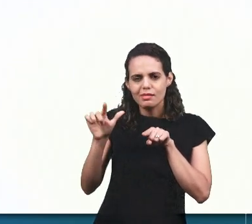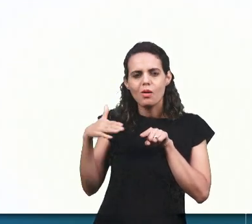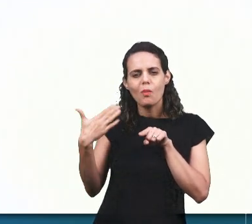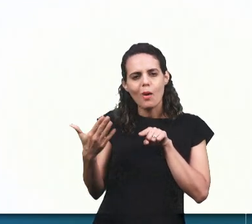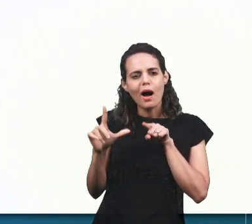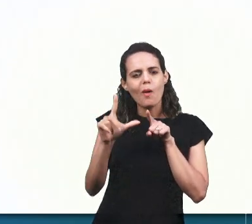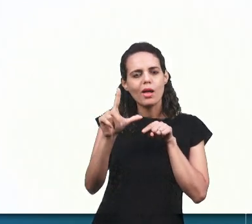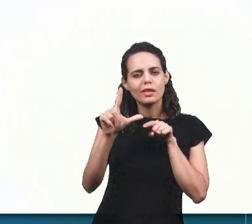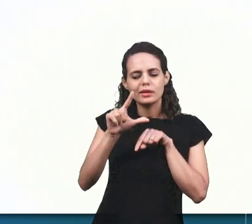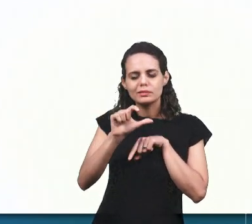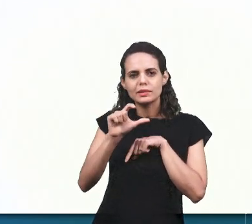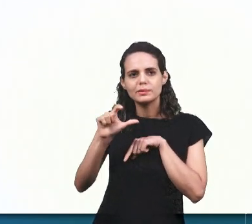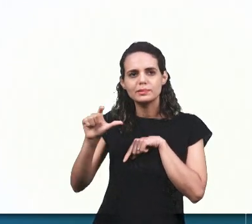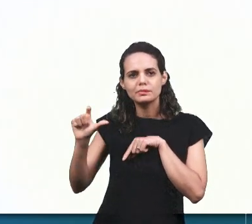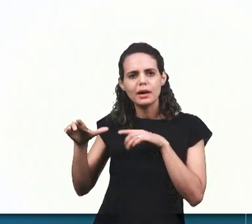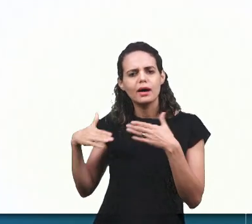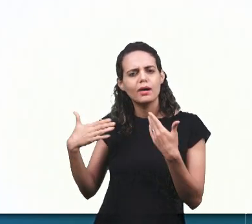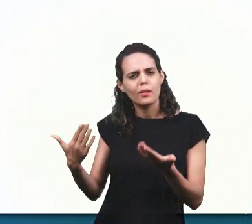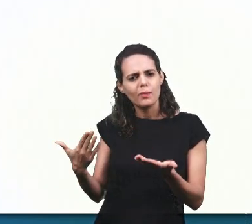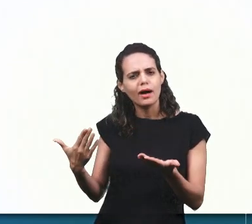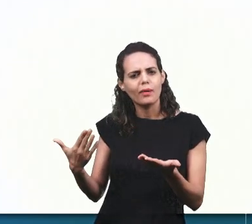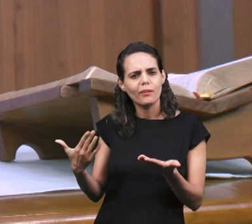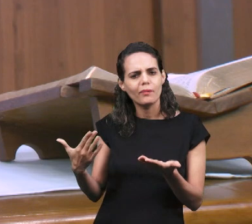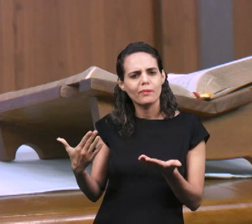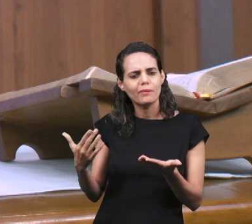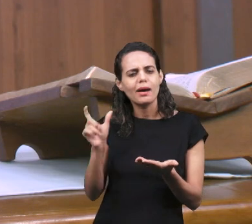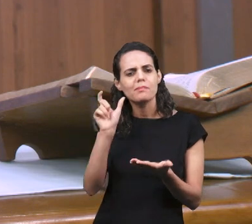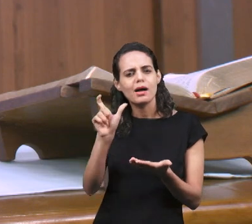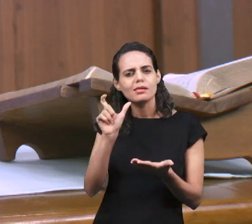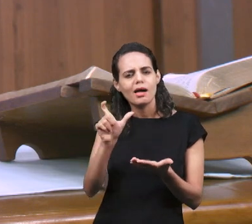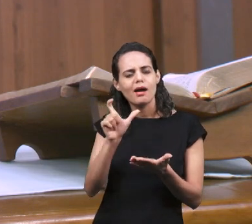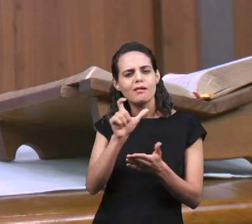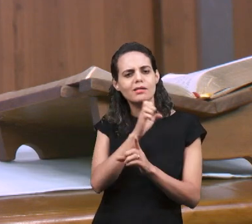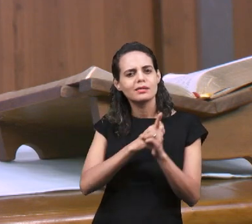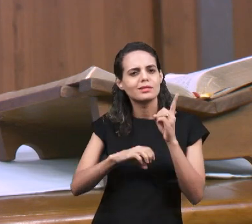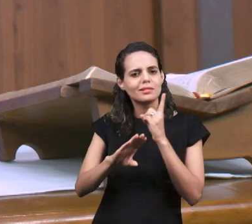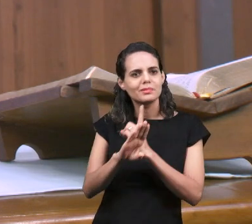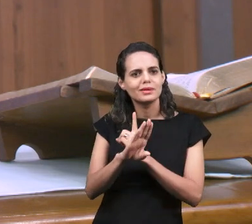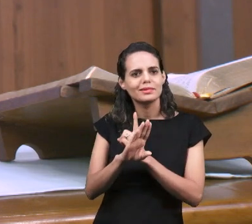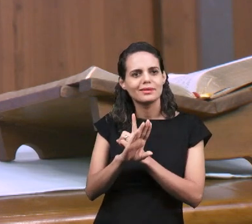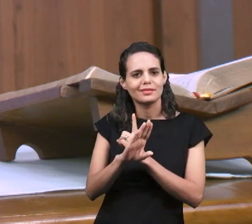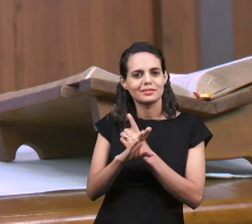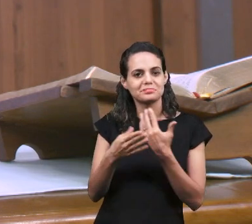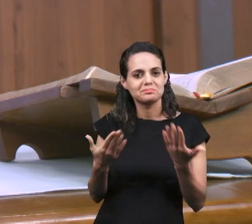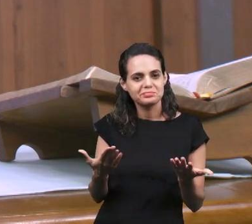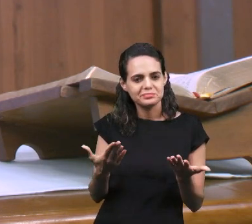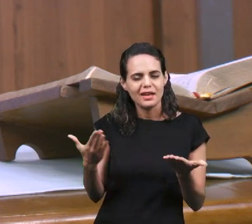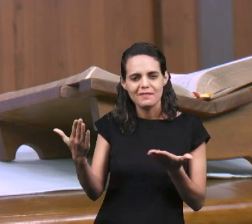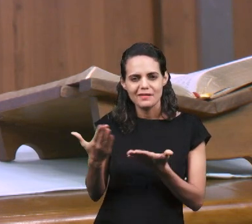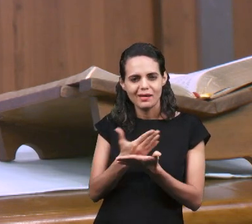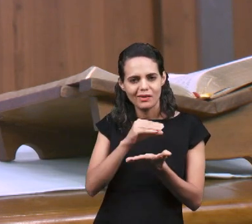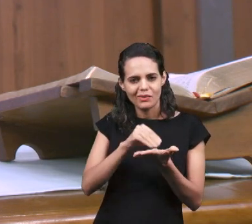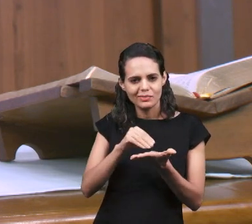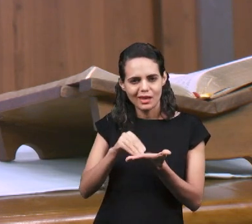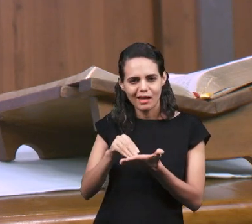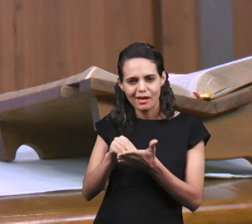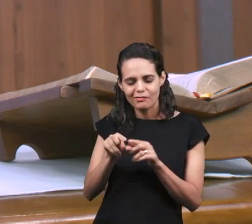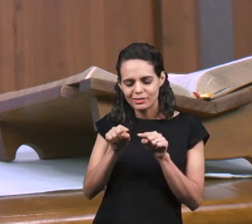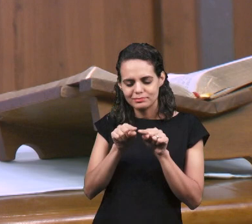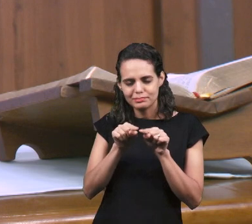Donc voici le mot complet. Il a été mis ici avec quelques lacunes. Et pour cette